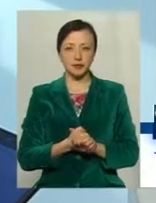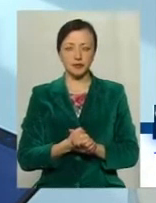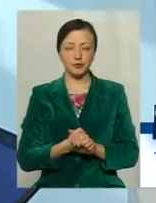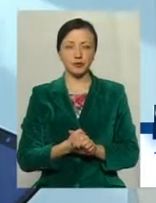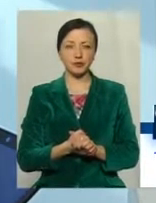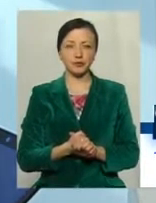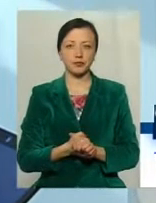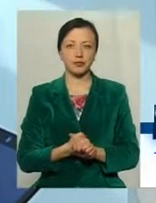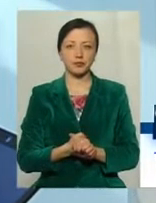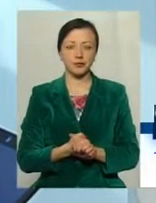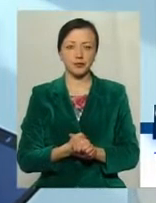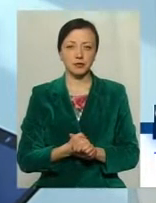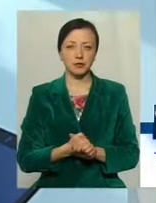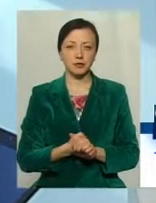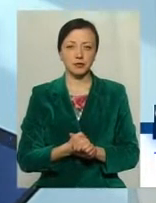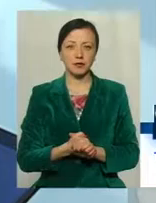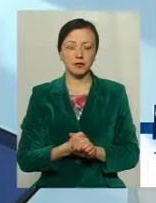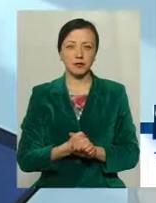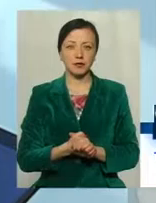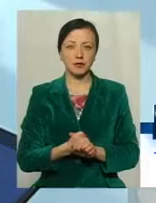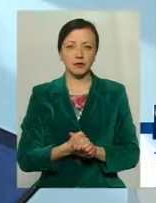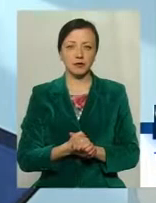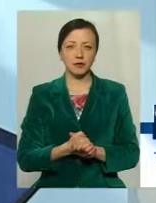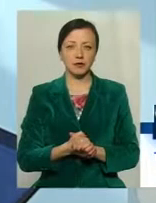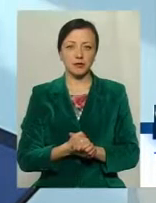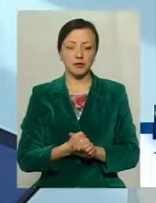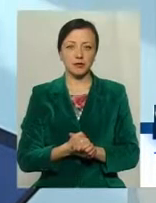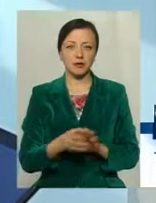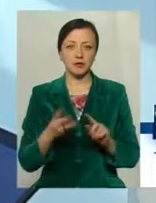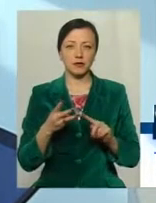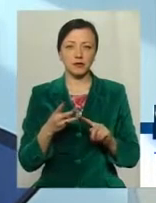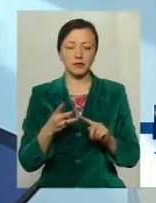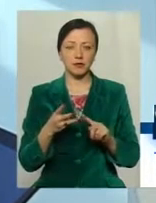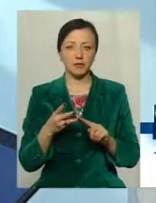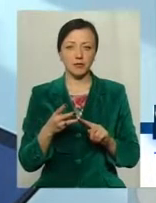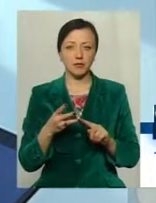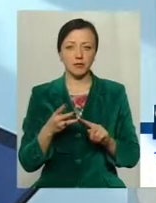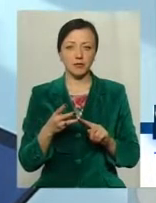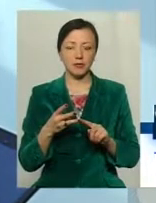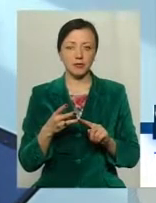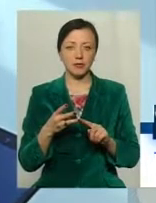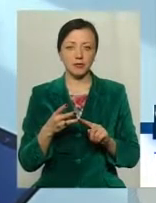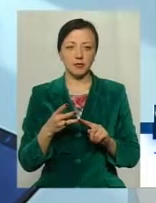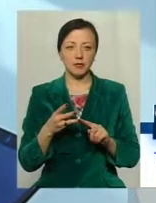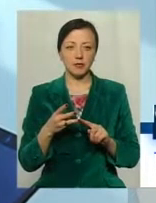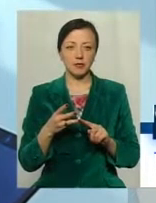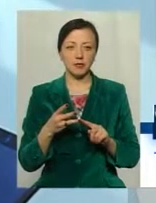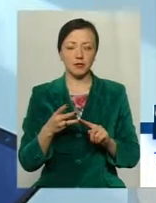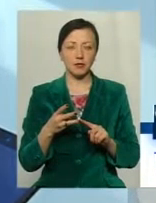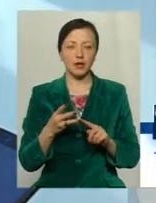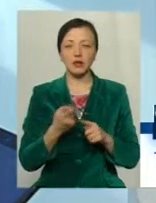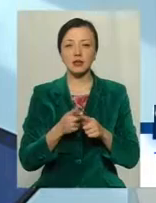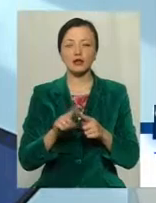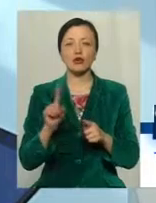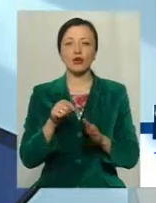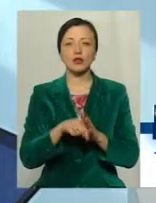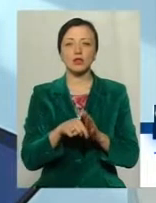бюджету і виведення, яким чином можна вивести тіньові зарплати на